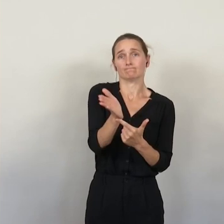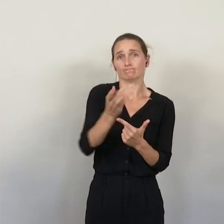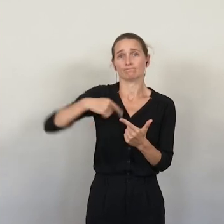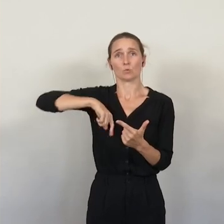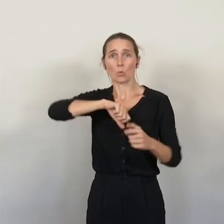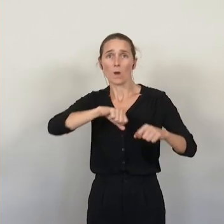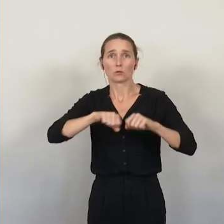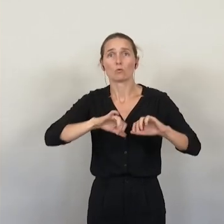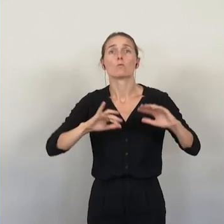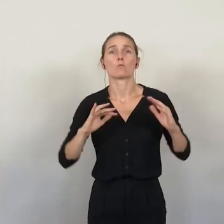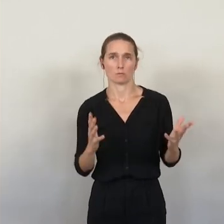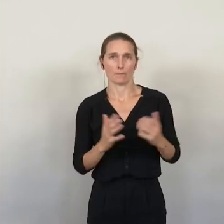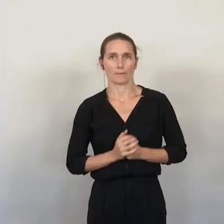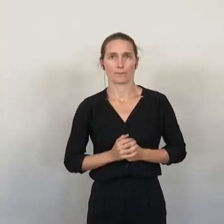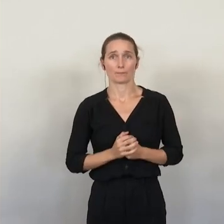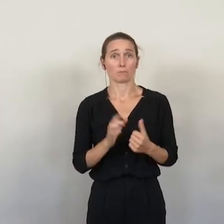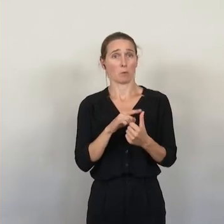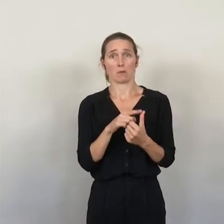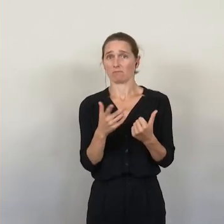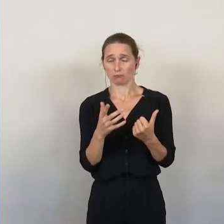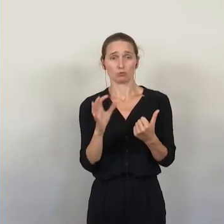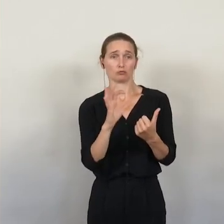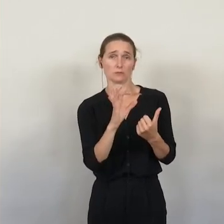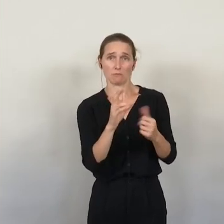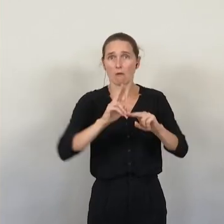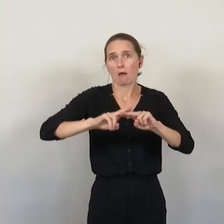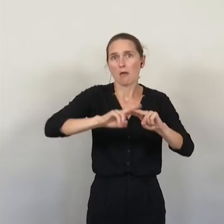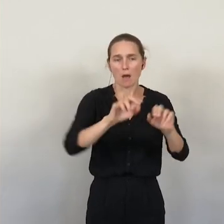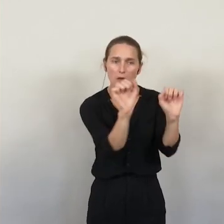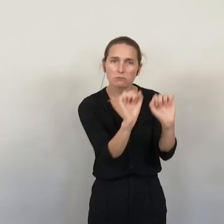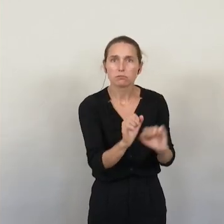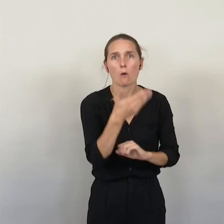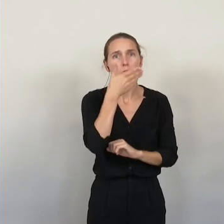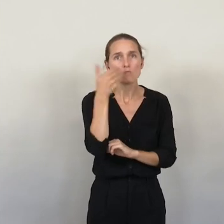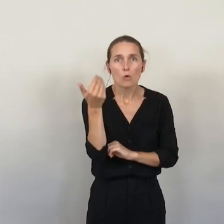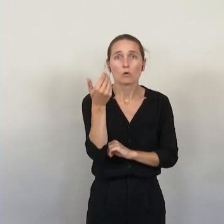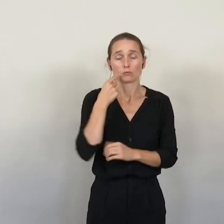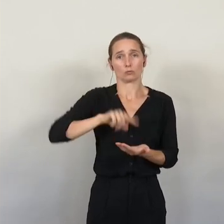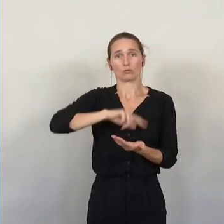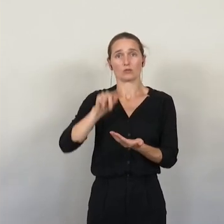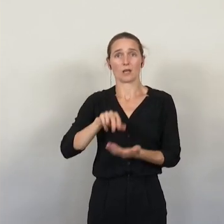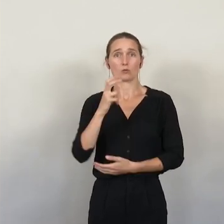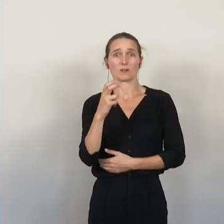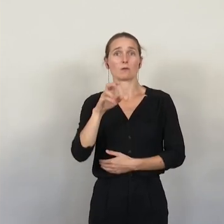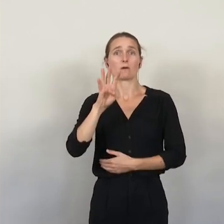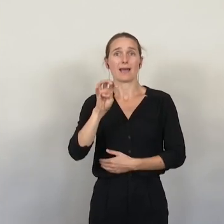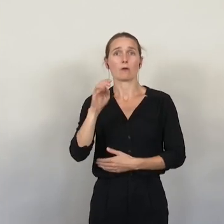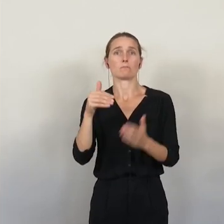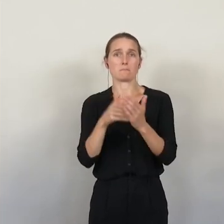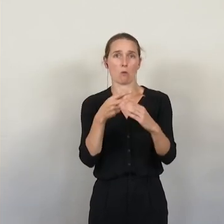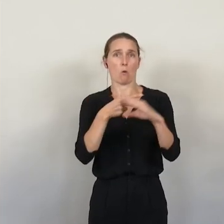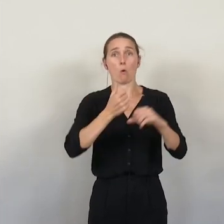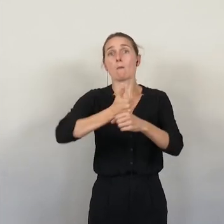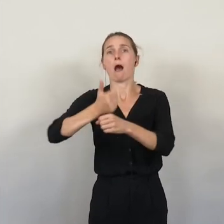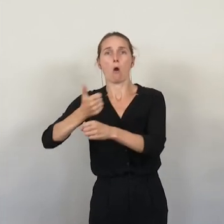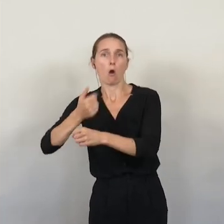aujourd'hui tout d'abord avec des toilettes mieux entretenues nous consacrons 340000 € euh environ par an au